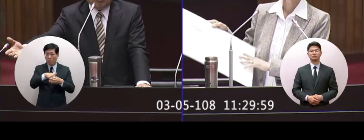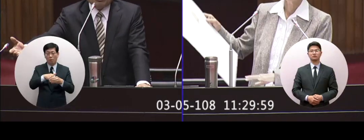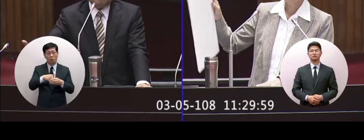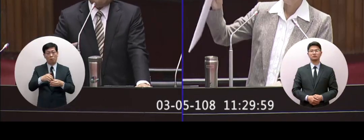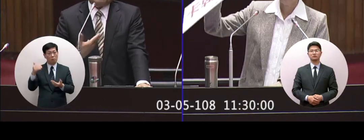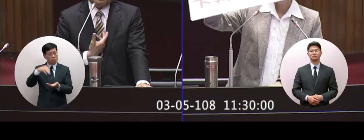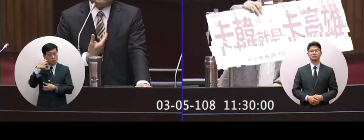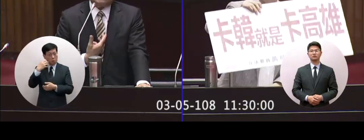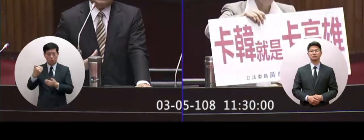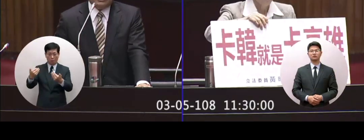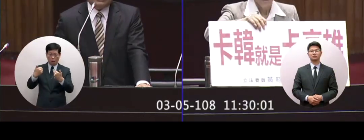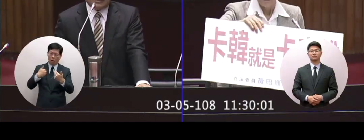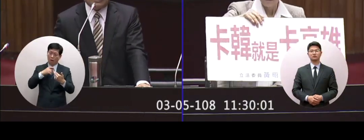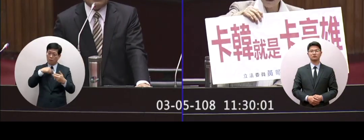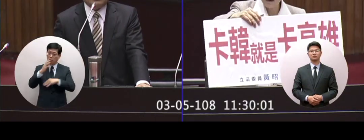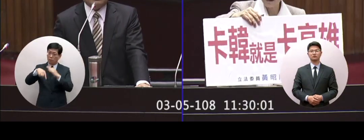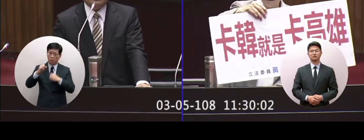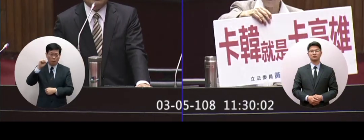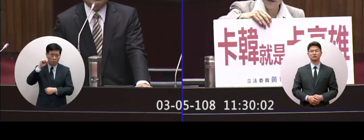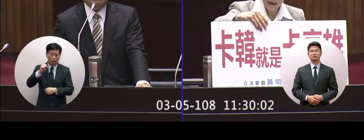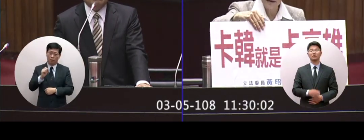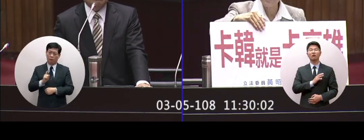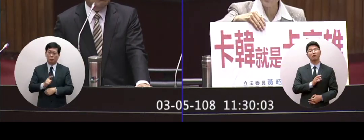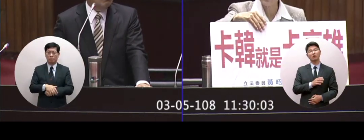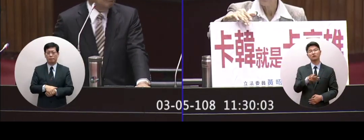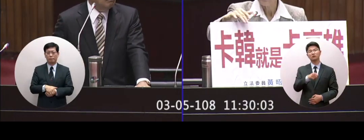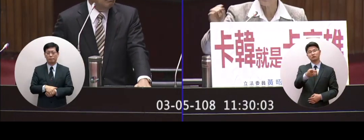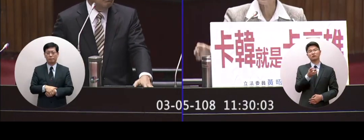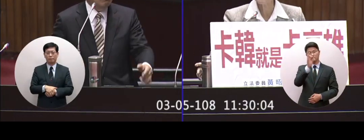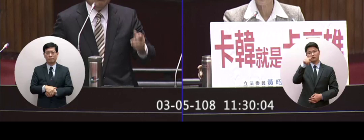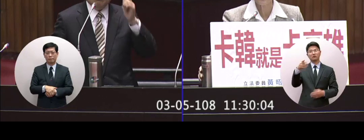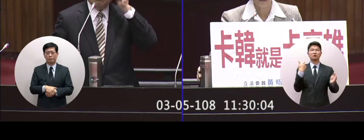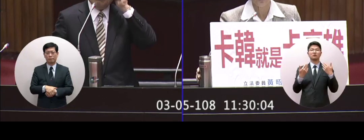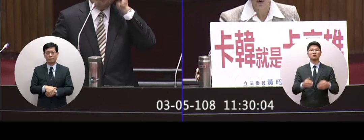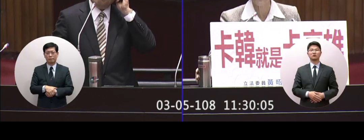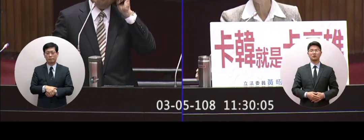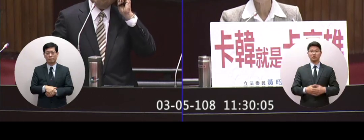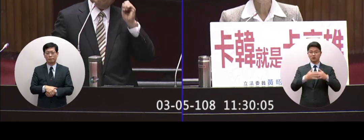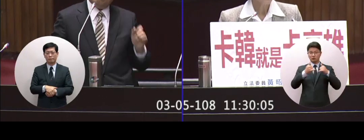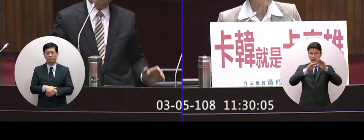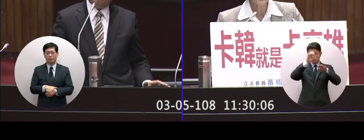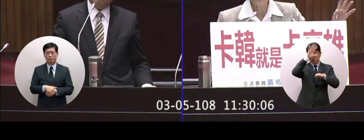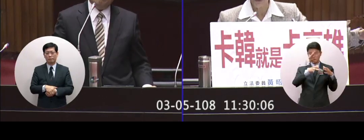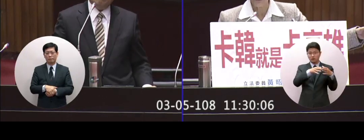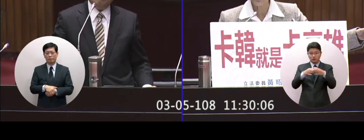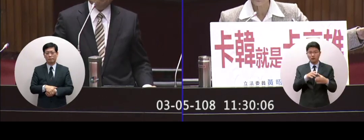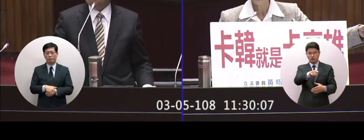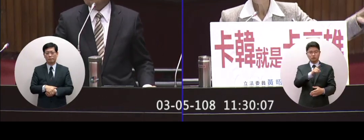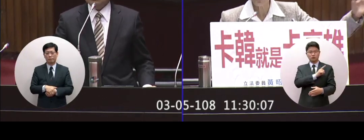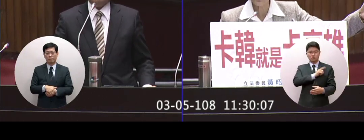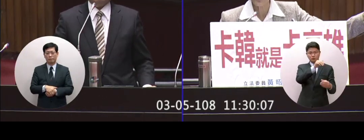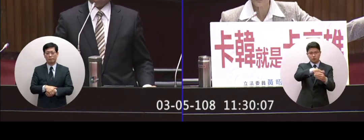结果怎么会对我行政院长抗议呢？ 你们都看得很清楚，民进党党团做这样的表